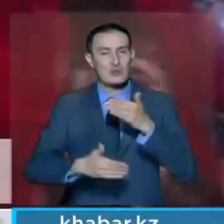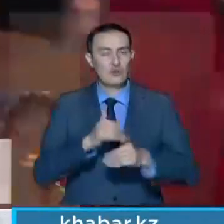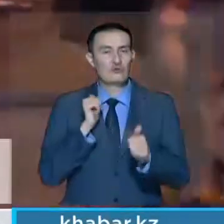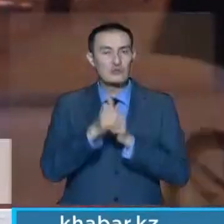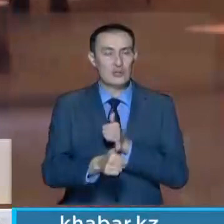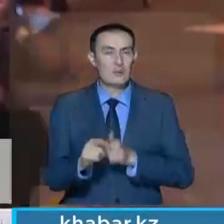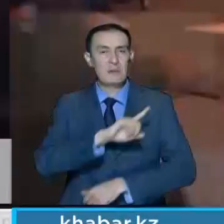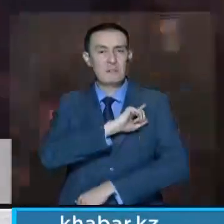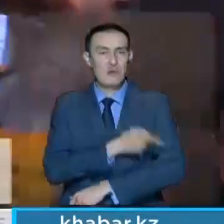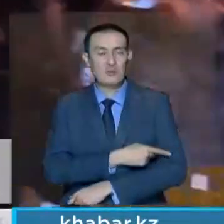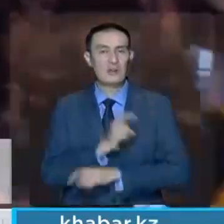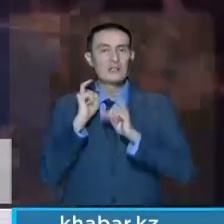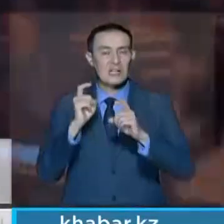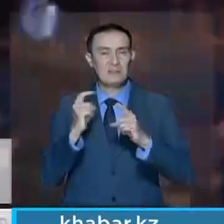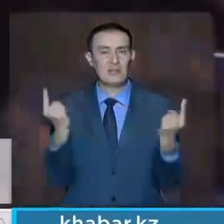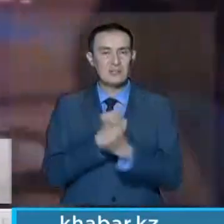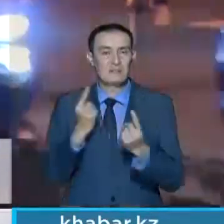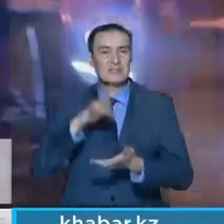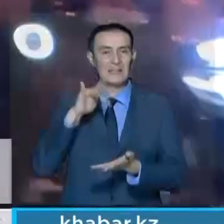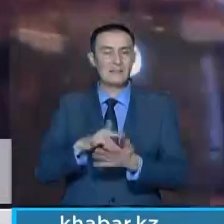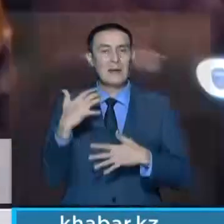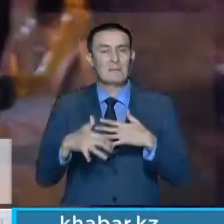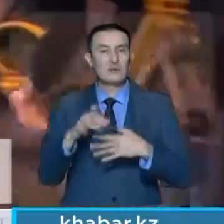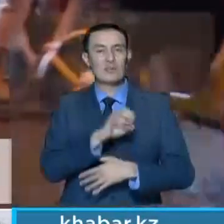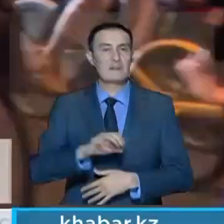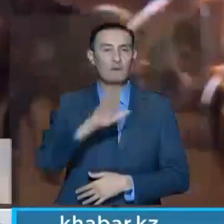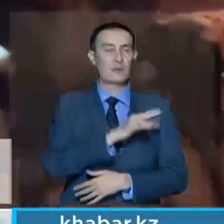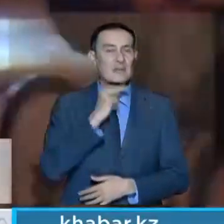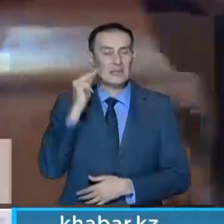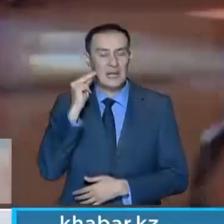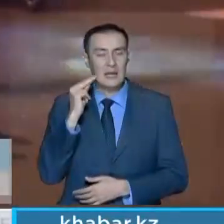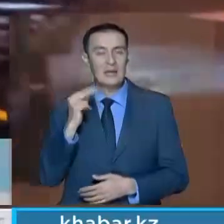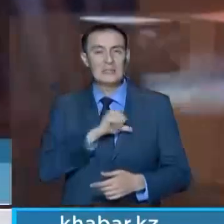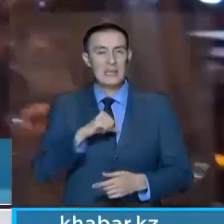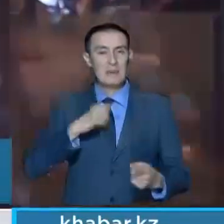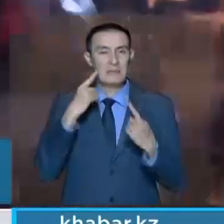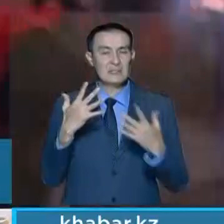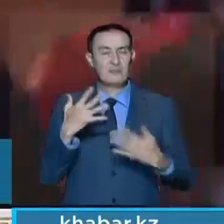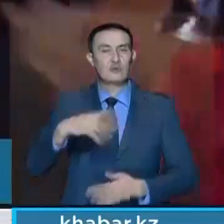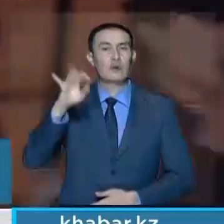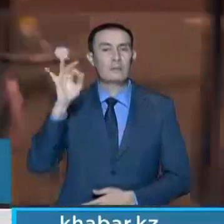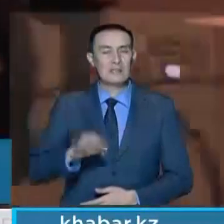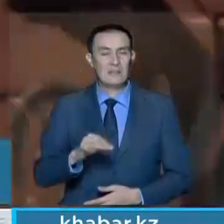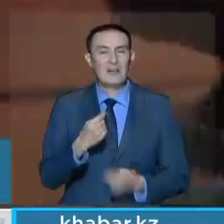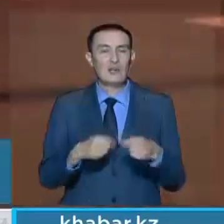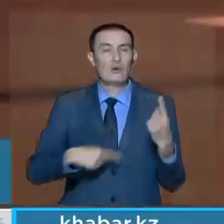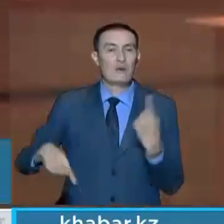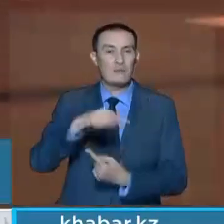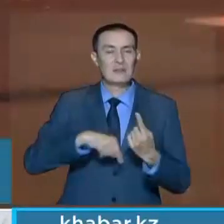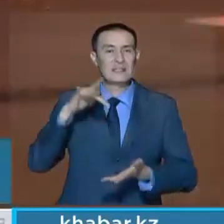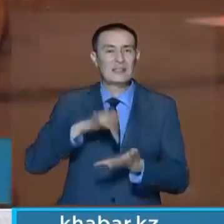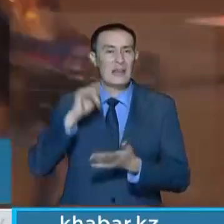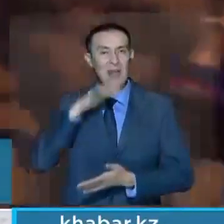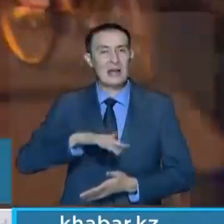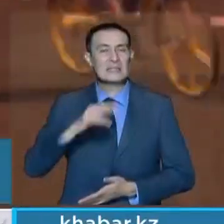стать мощнейшим транспортно-логистическим хабом между Европой и Китаем. Вы только посудите, 40% товарооборота между Центральной